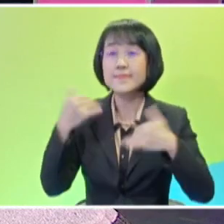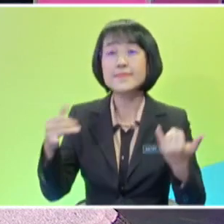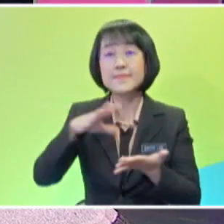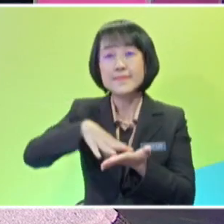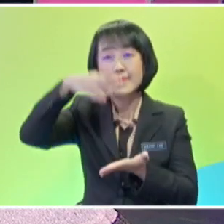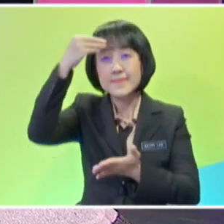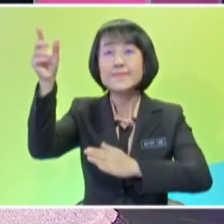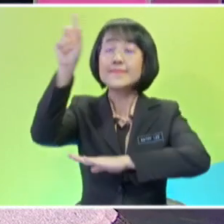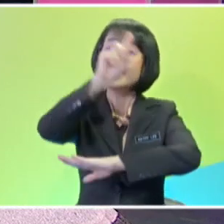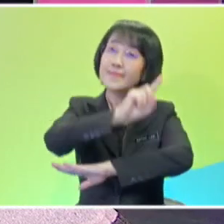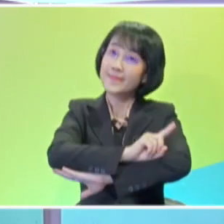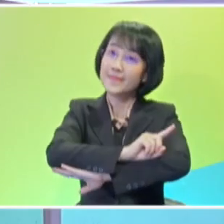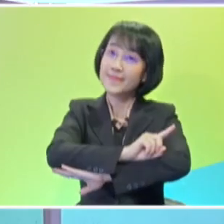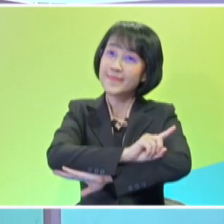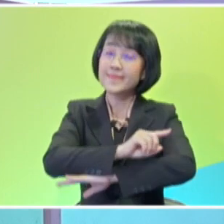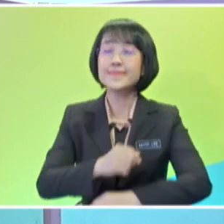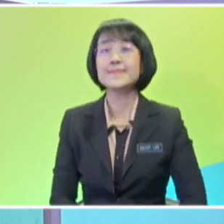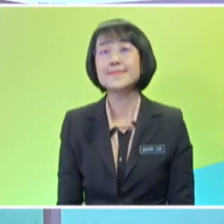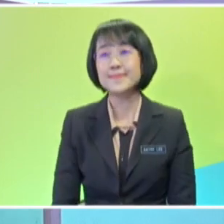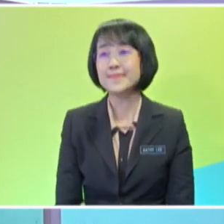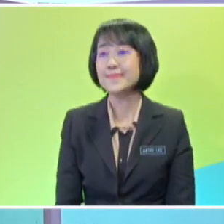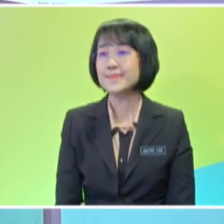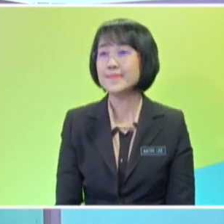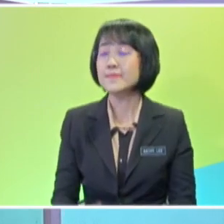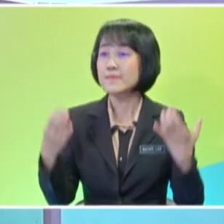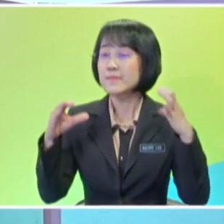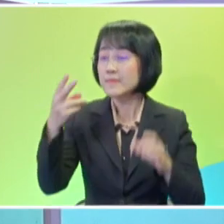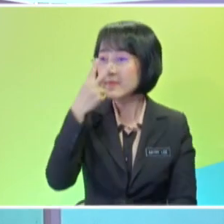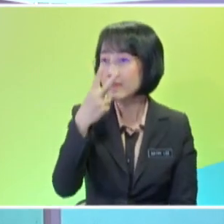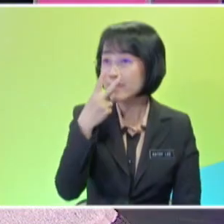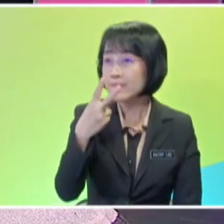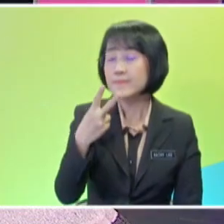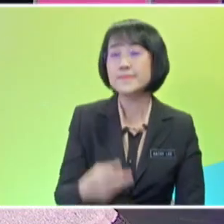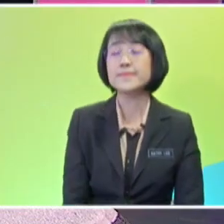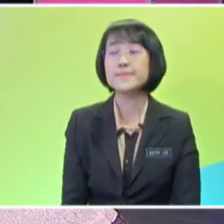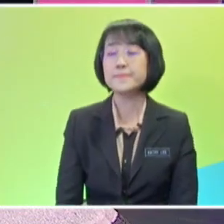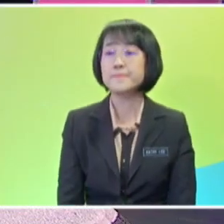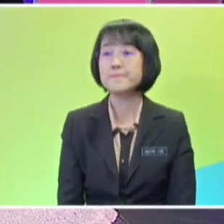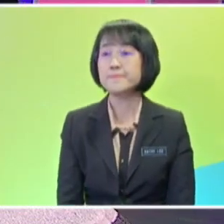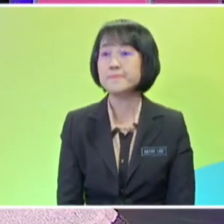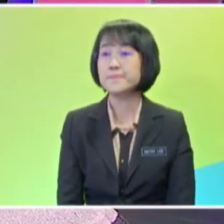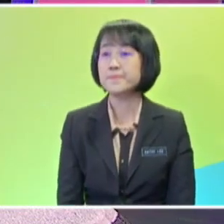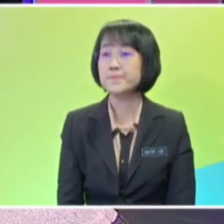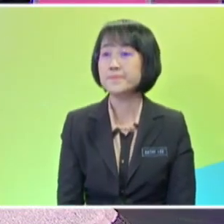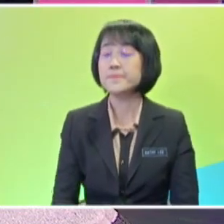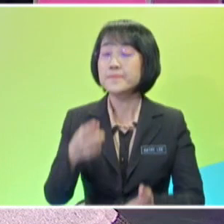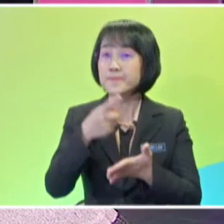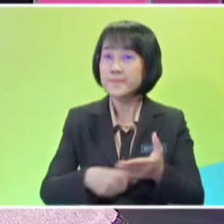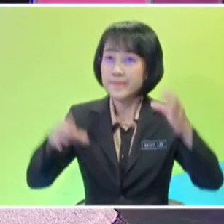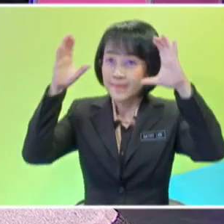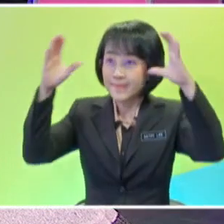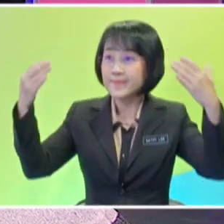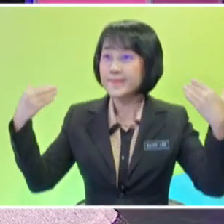oke Hari Coba tengok Coba kristiok mari kita tengok apa sih